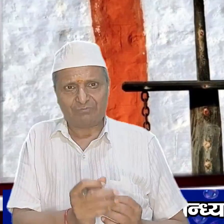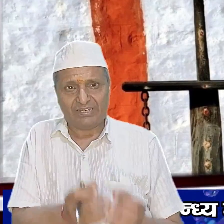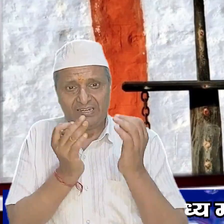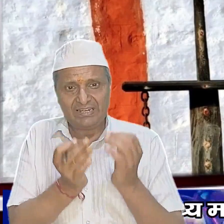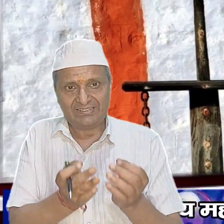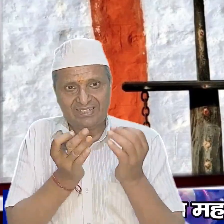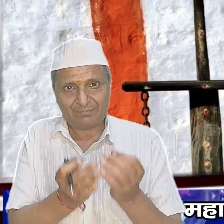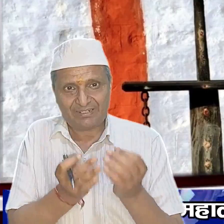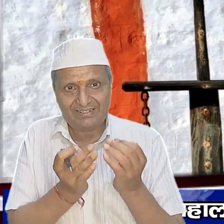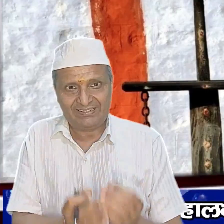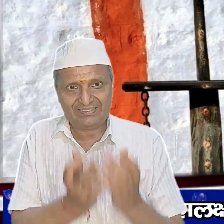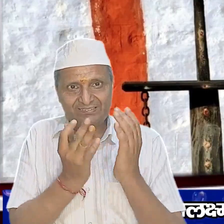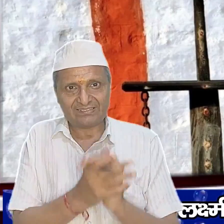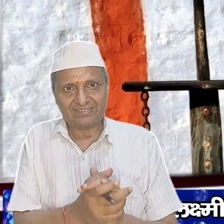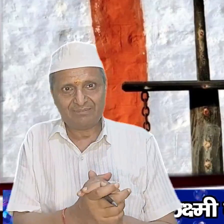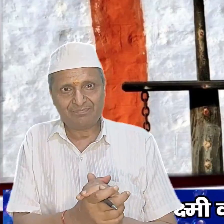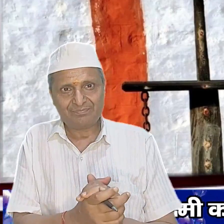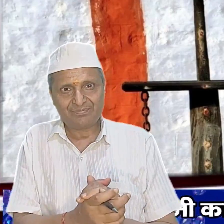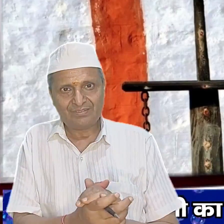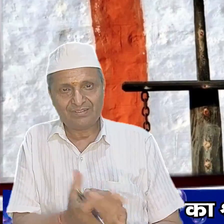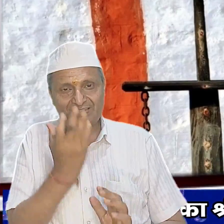बात सादर जय जितेंद्र के साथ।